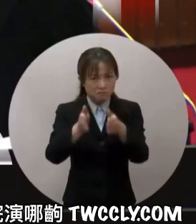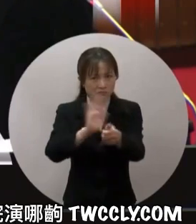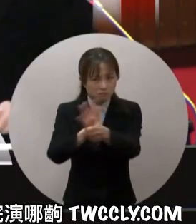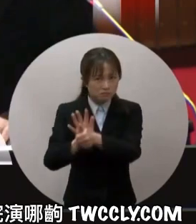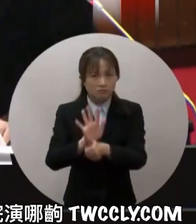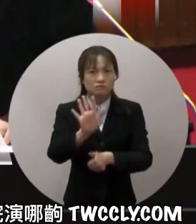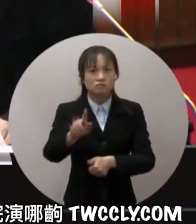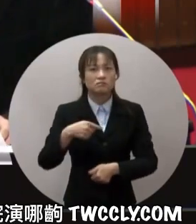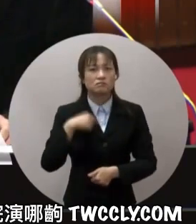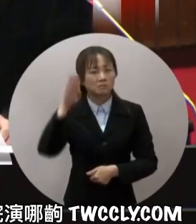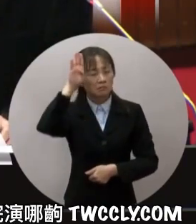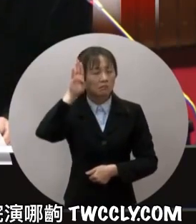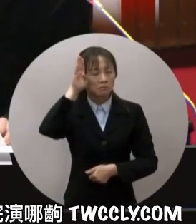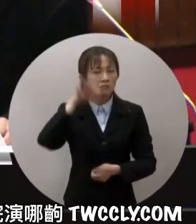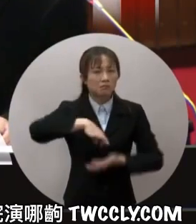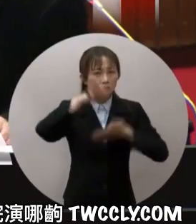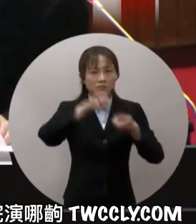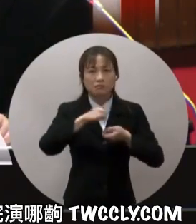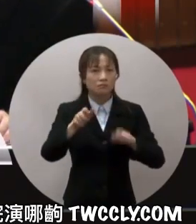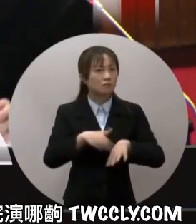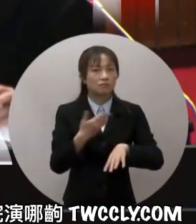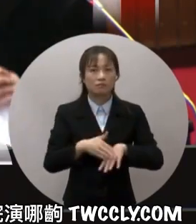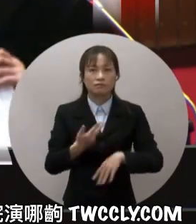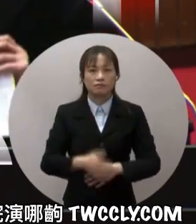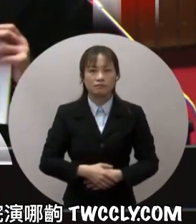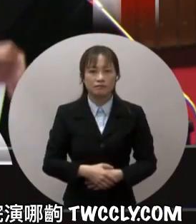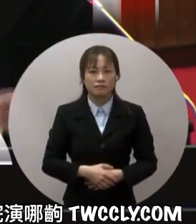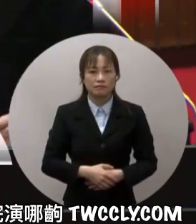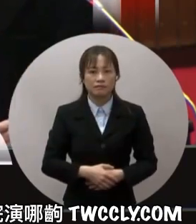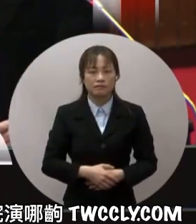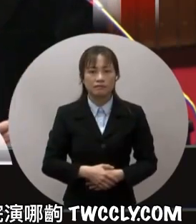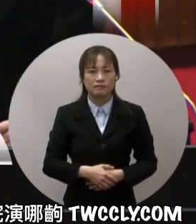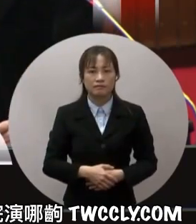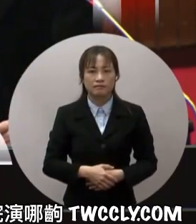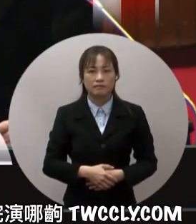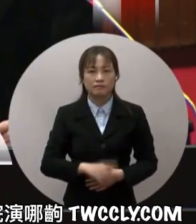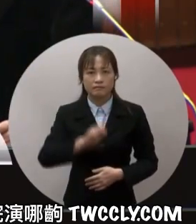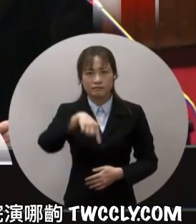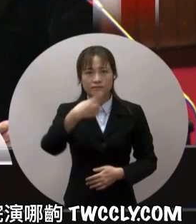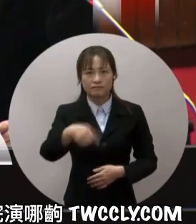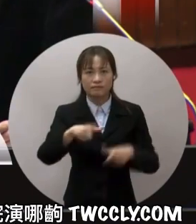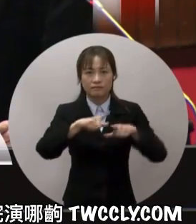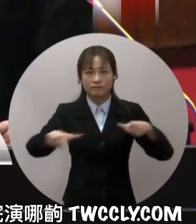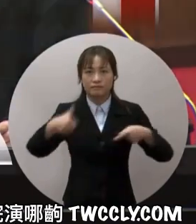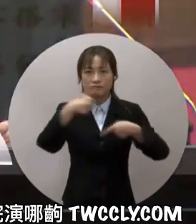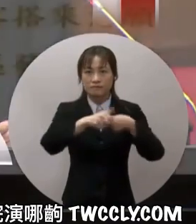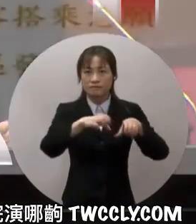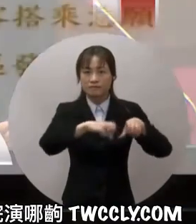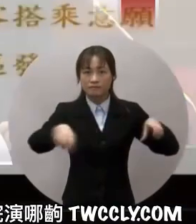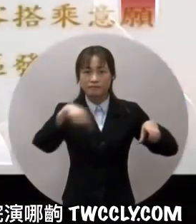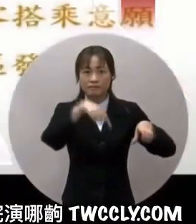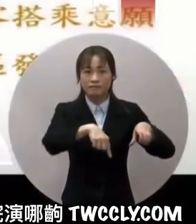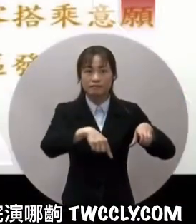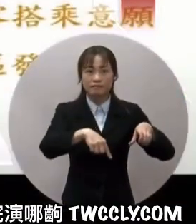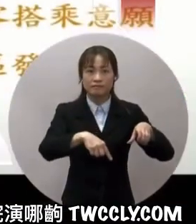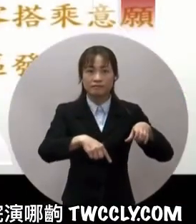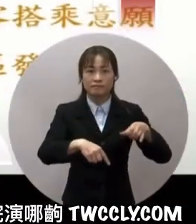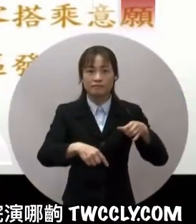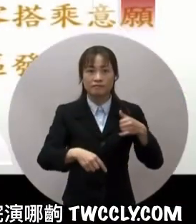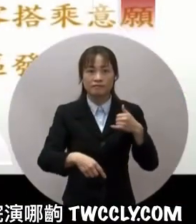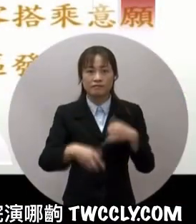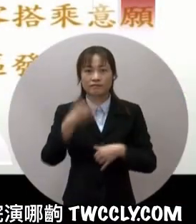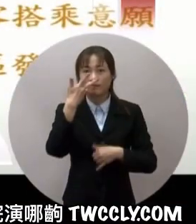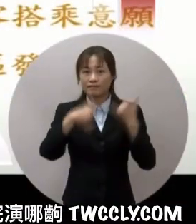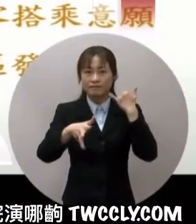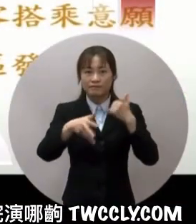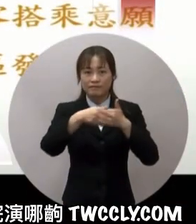黑白給你拿出來好不好再來我大水館那個鐵路雙軌劃啊你這部長都為你們台